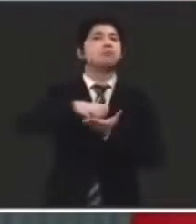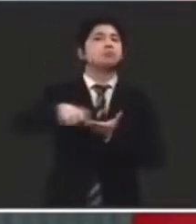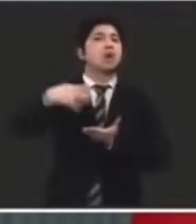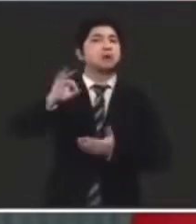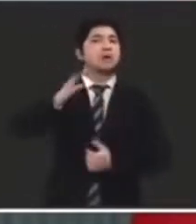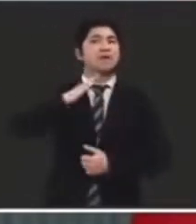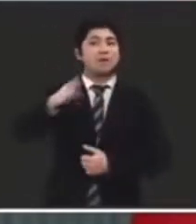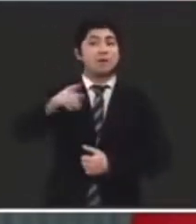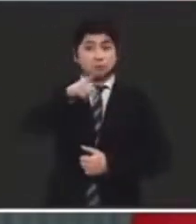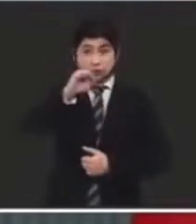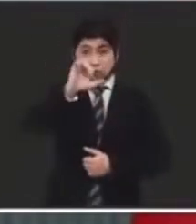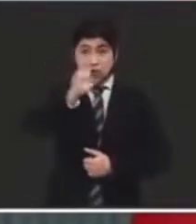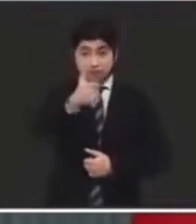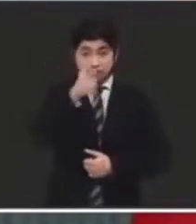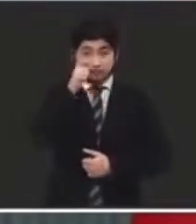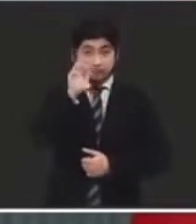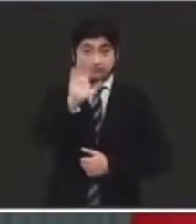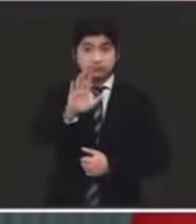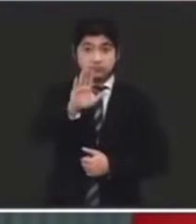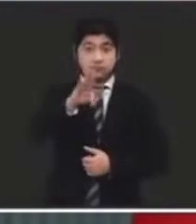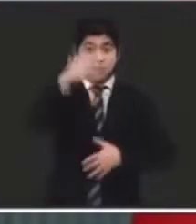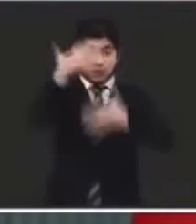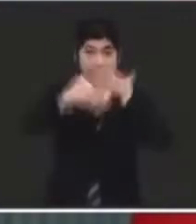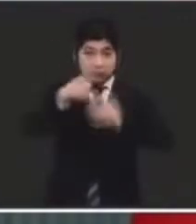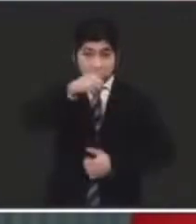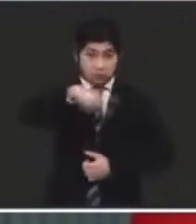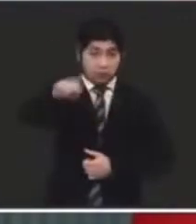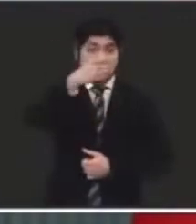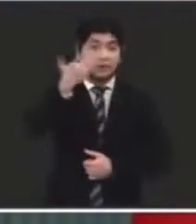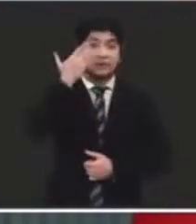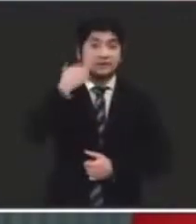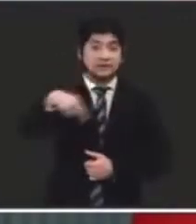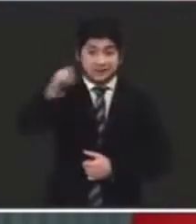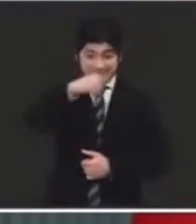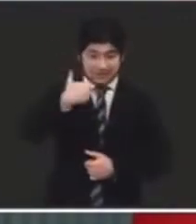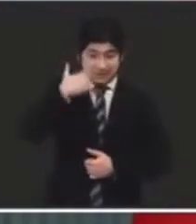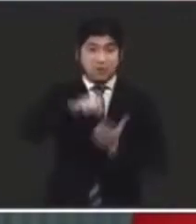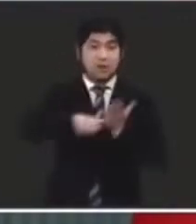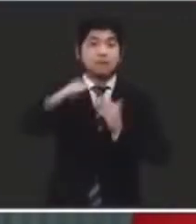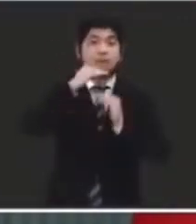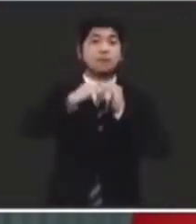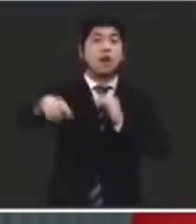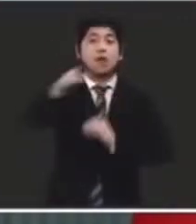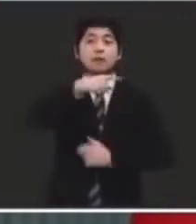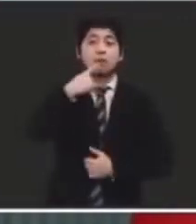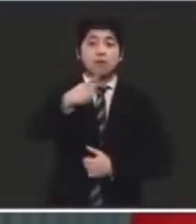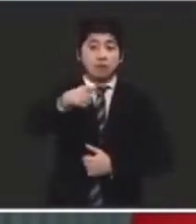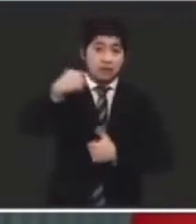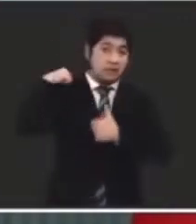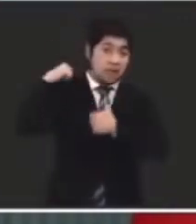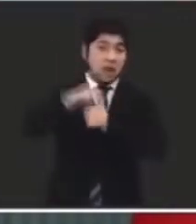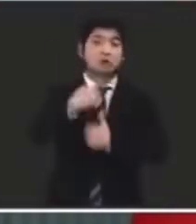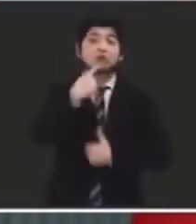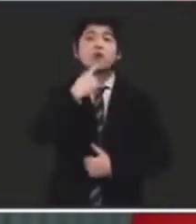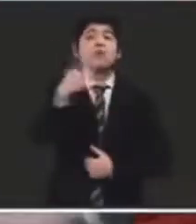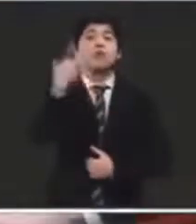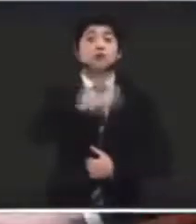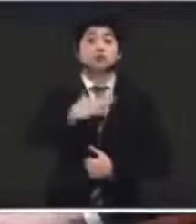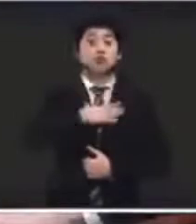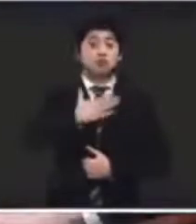burası çok önemli ekranları başında bizi izleyen milletime bunu tekrar hatırlatmak